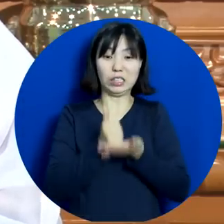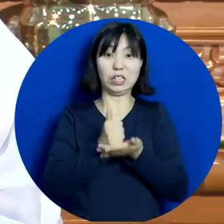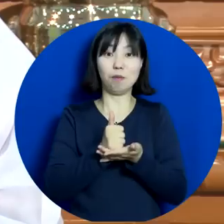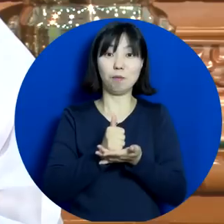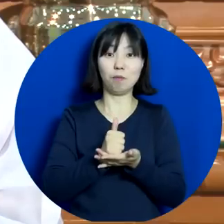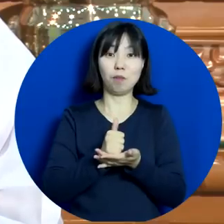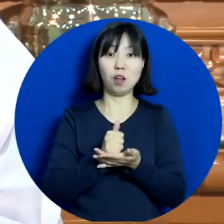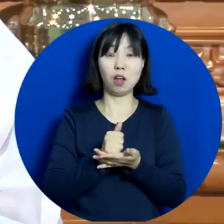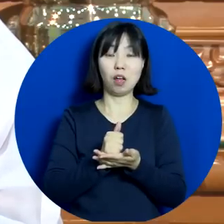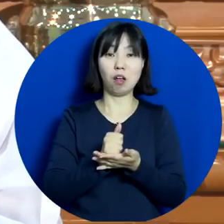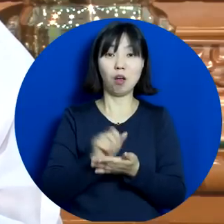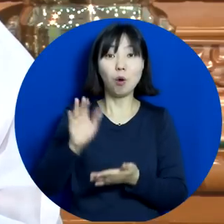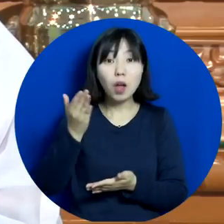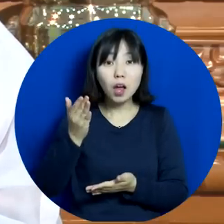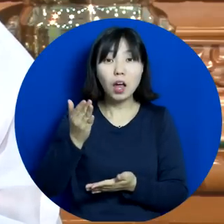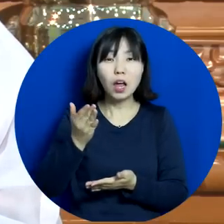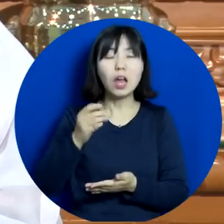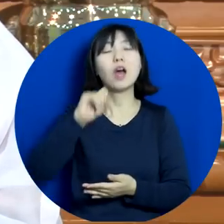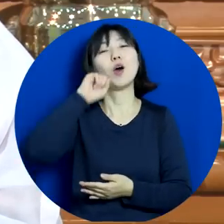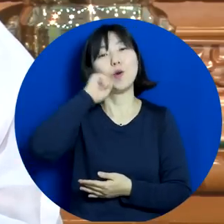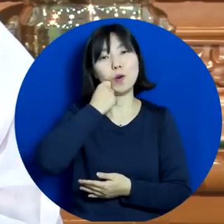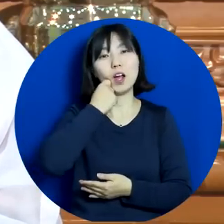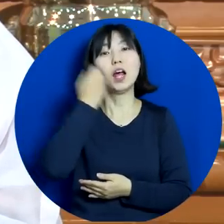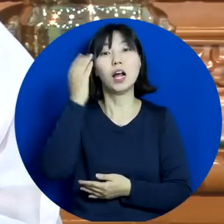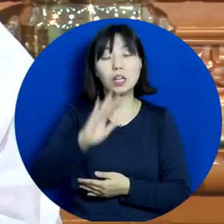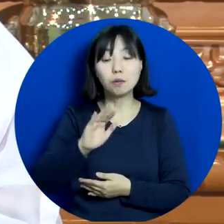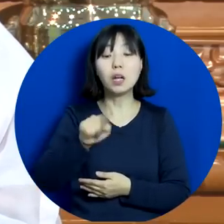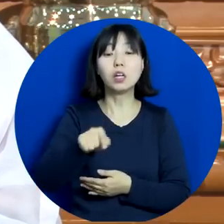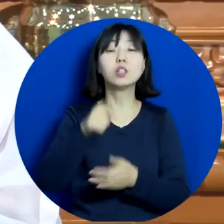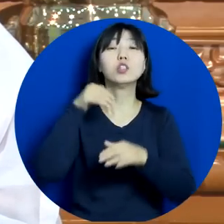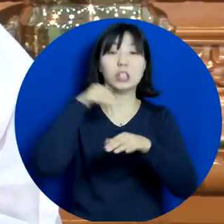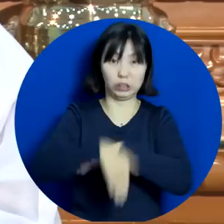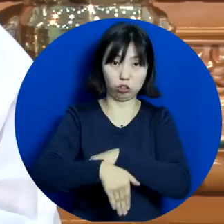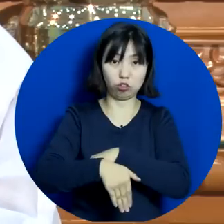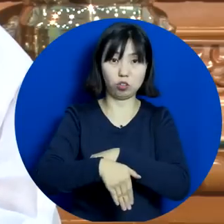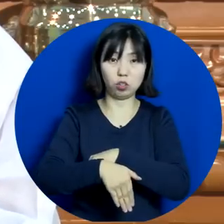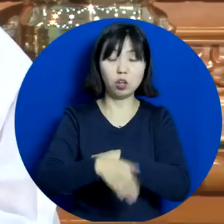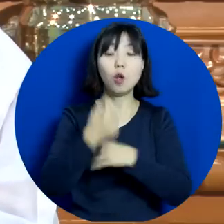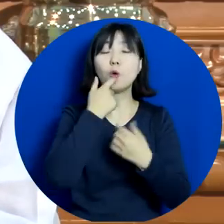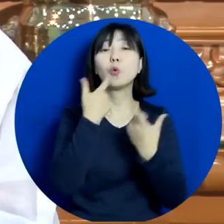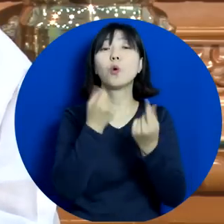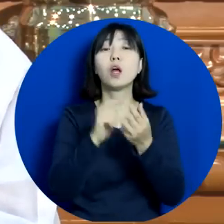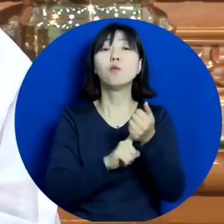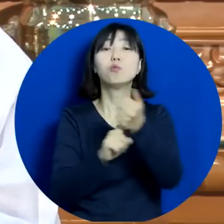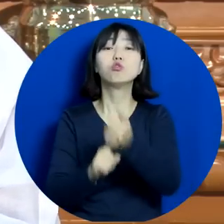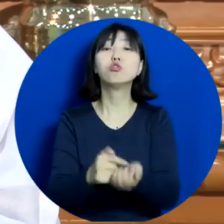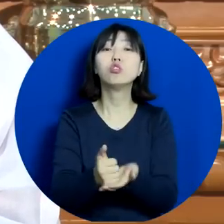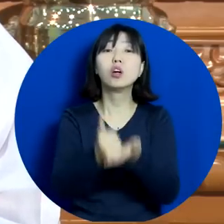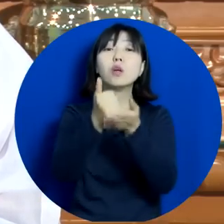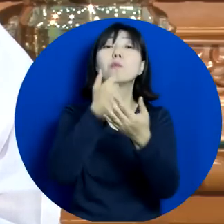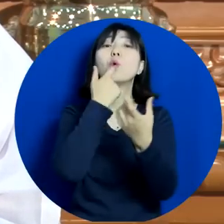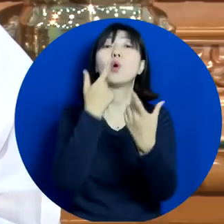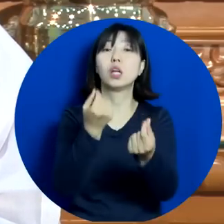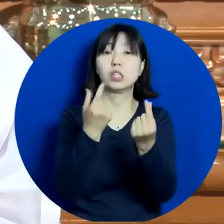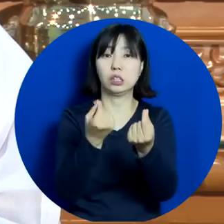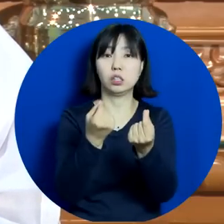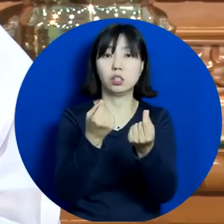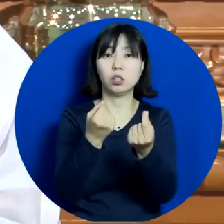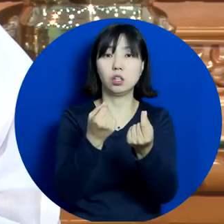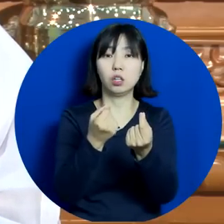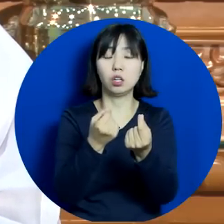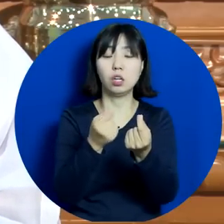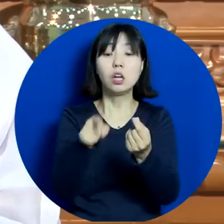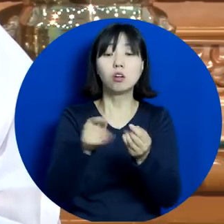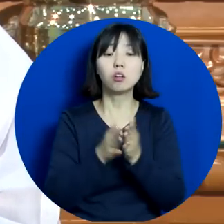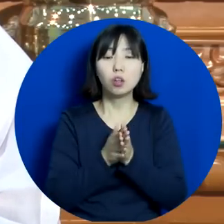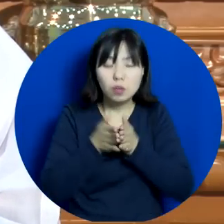부처님처럼 경계에 까달리지 않는 사람이 될 수 있겠다 하는 가능성은 최소한 더